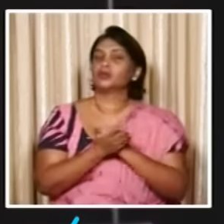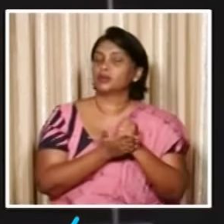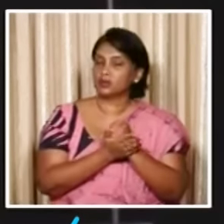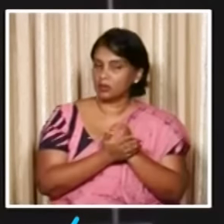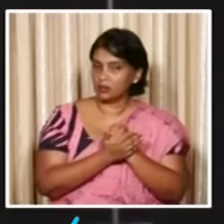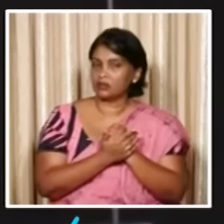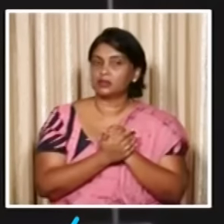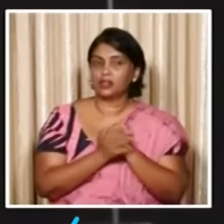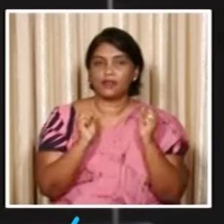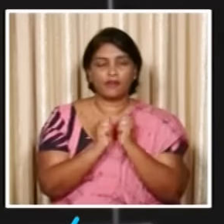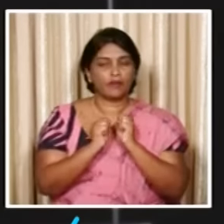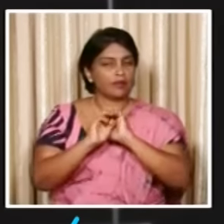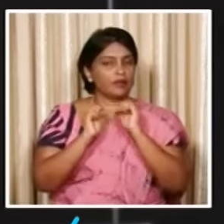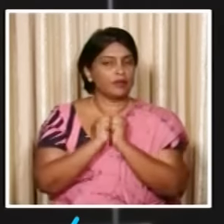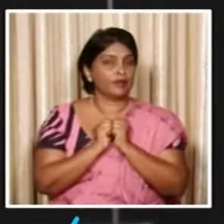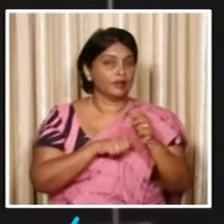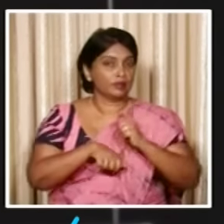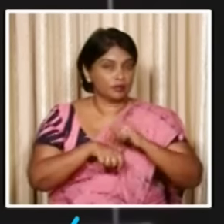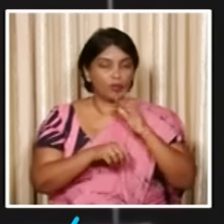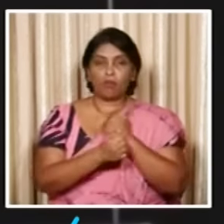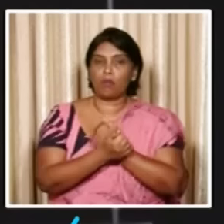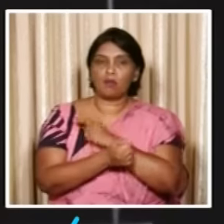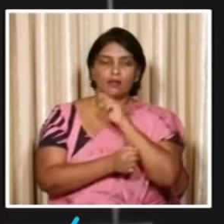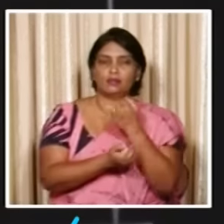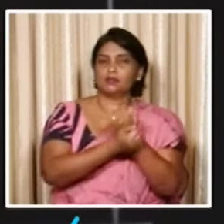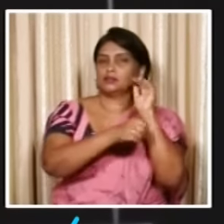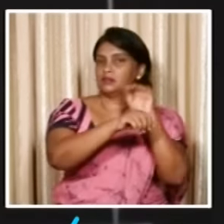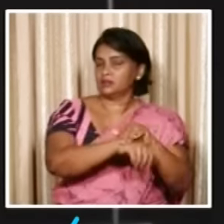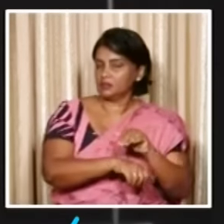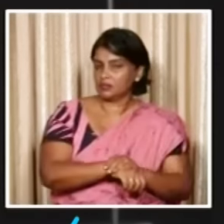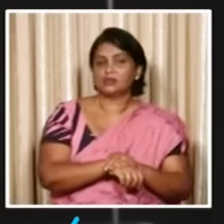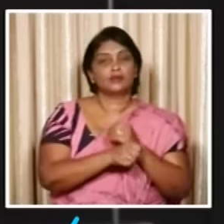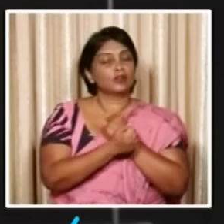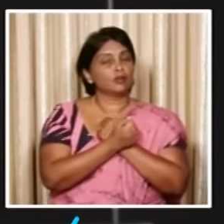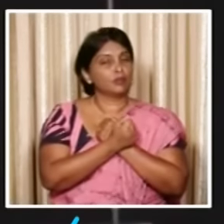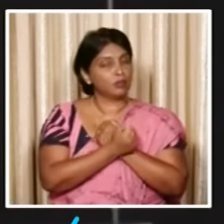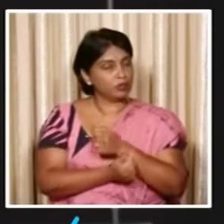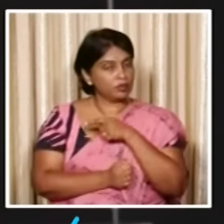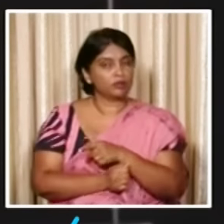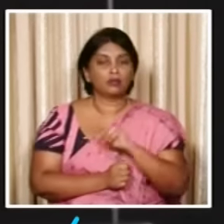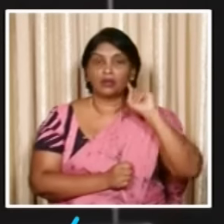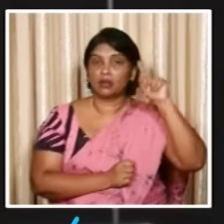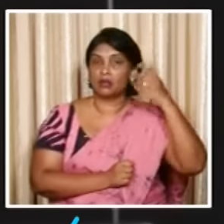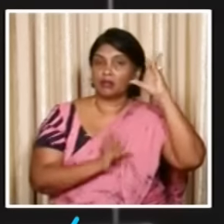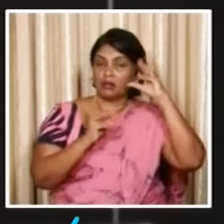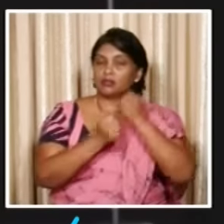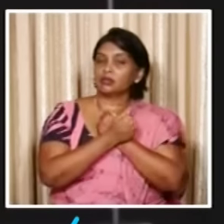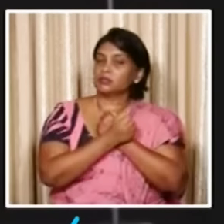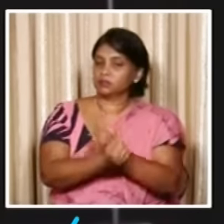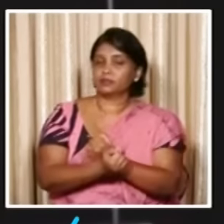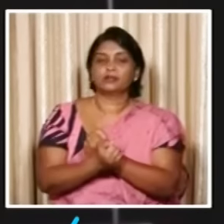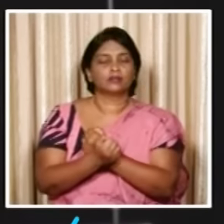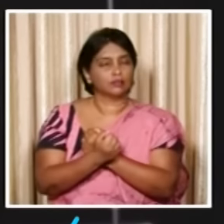மறுநாள் 8 மாலை 3 வரை வவுனியா போலீஸ் நிலையத்தில் தடுத்து வைக்கப்பட்டிருந்தனர். மறுநாள் சிவராத்திரி தினமான 8